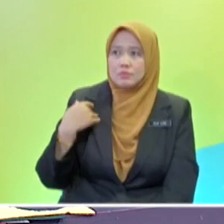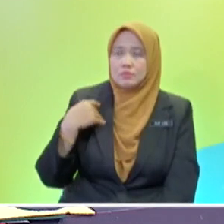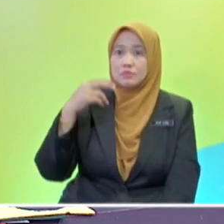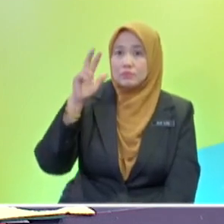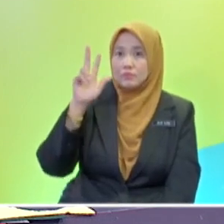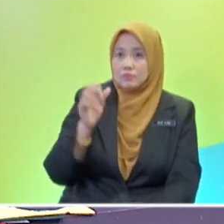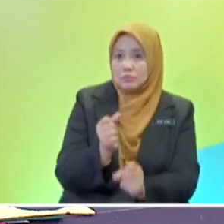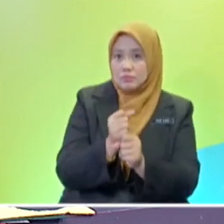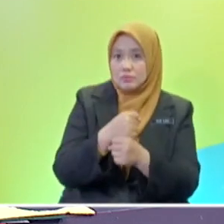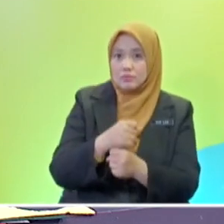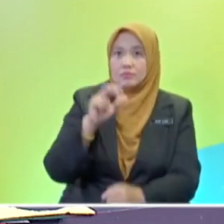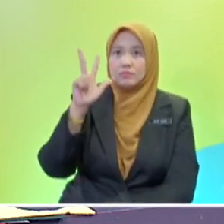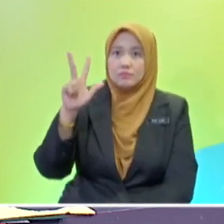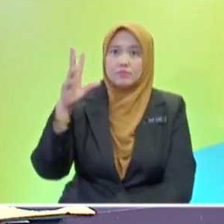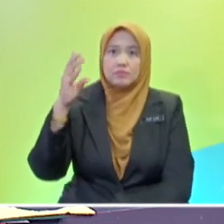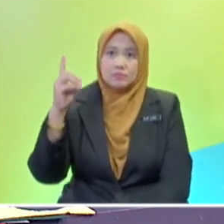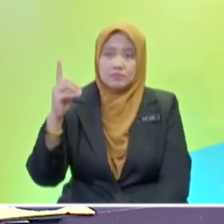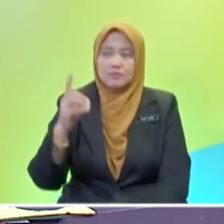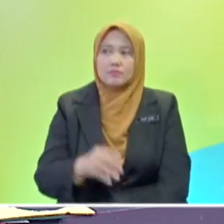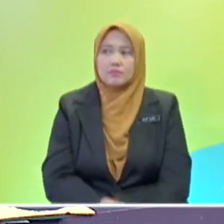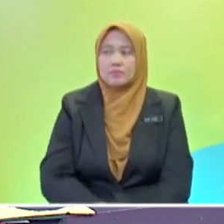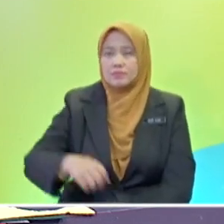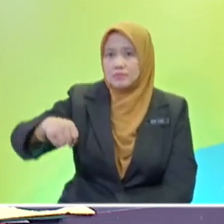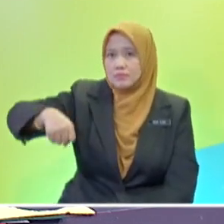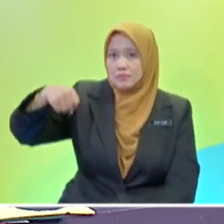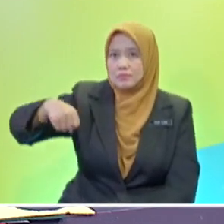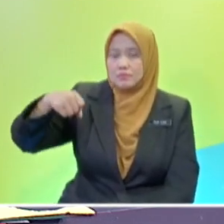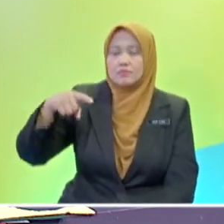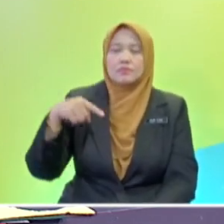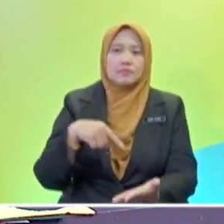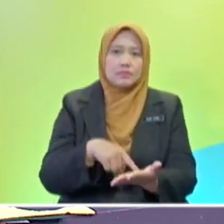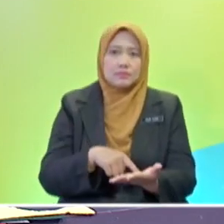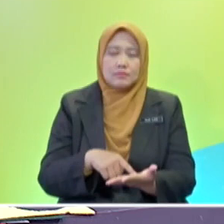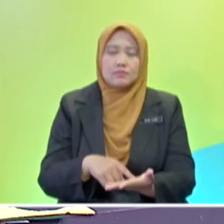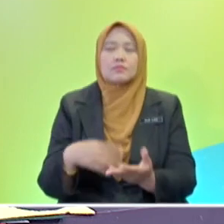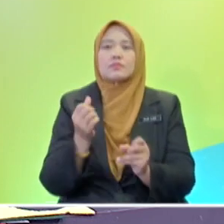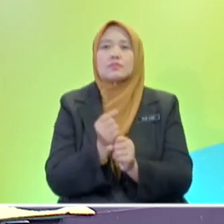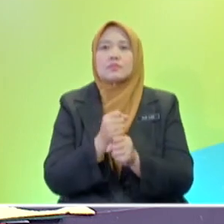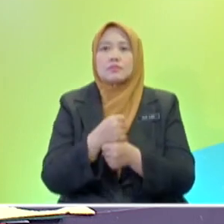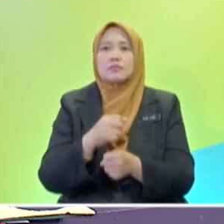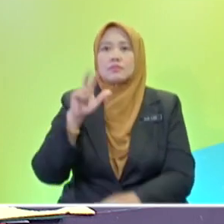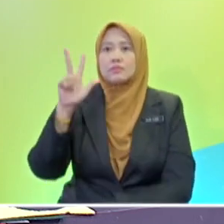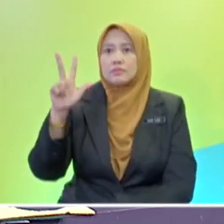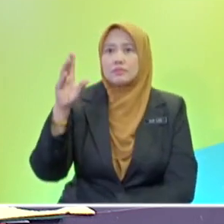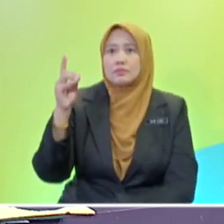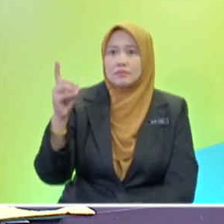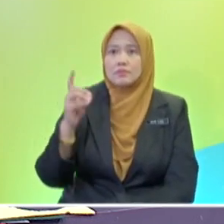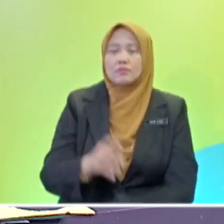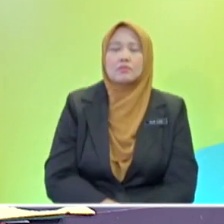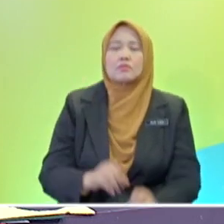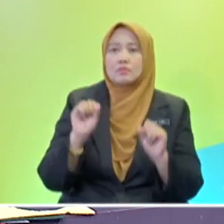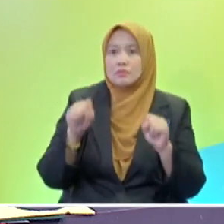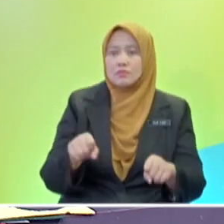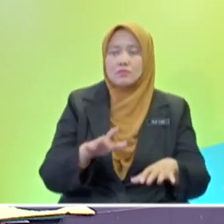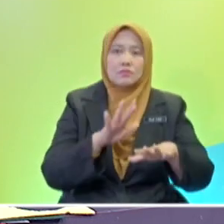panjang kali kita tengok back nih kita Panggil prodak yang ada dibentuk tiga dimensi sebab kita boleh sentuh